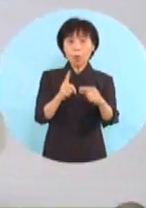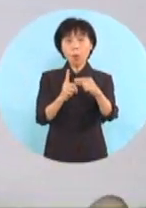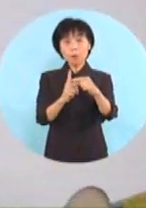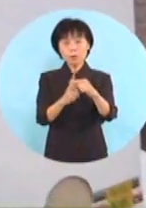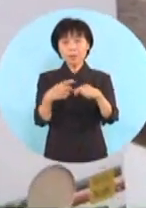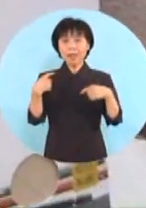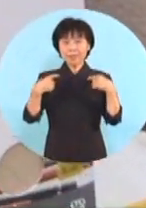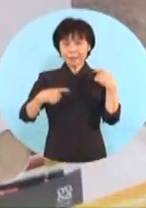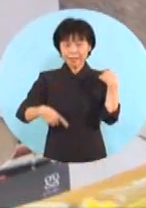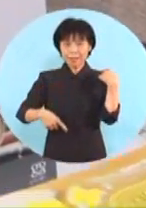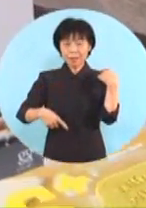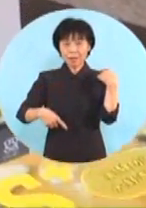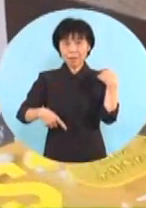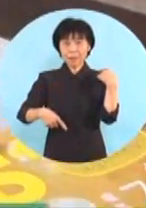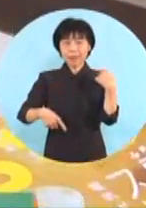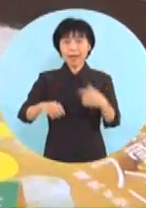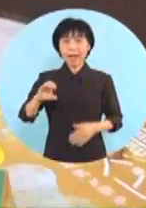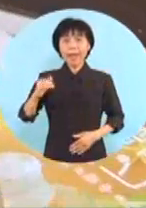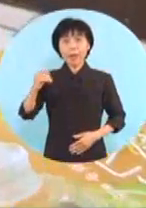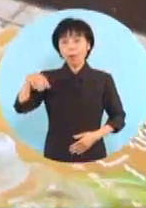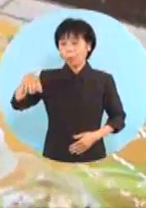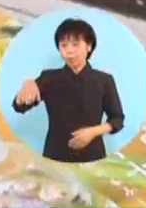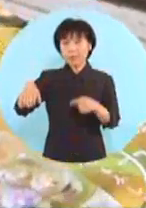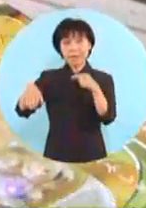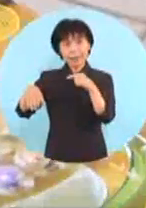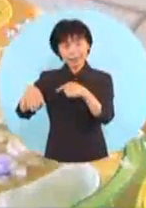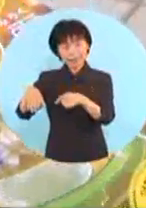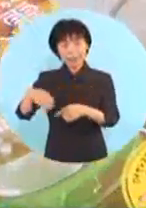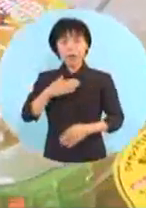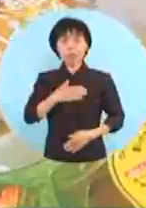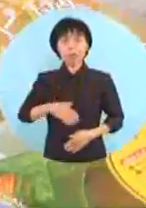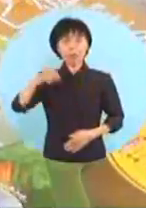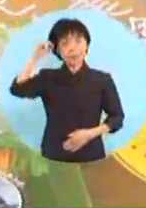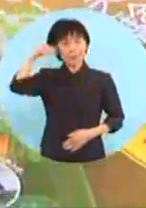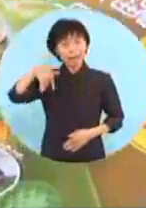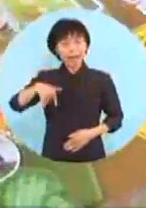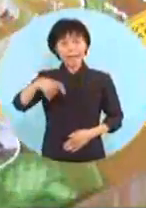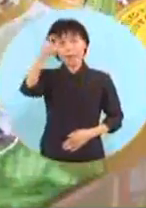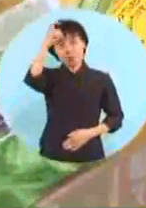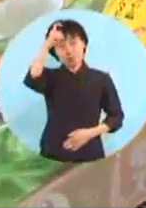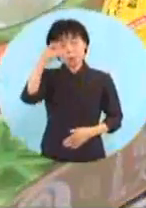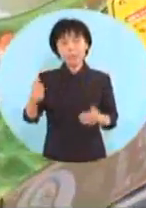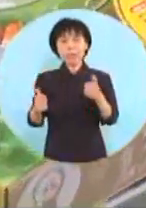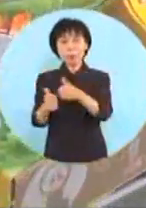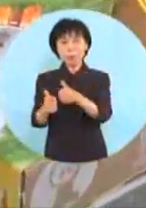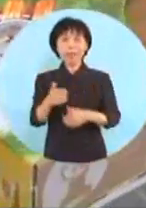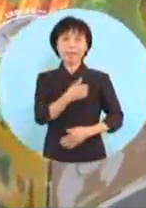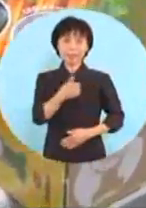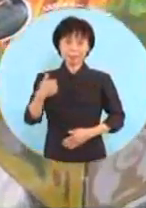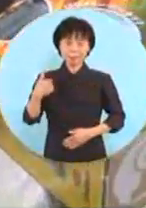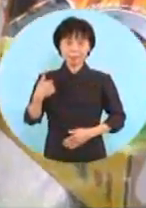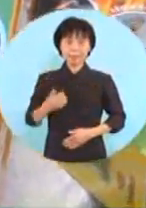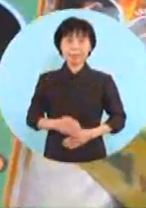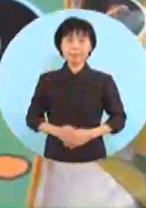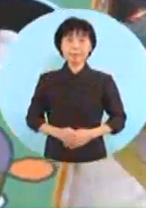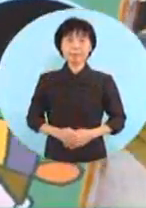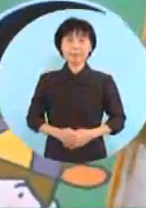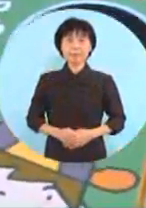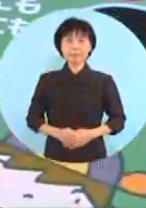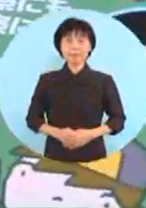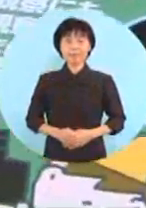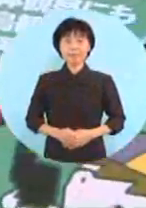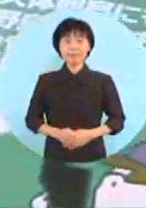了した小中学生はエコポリスセンターで行う物知り博士クイズに挑戦できます。